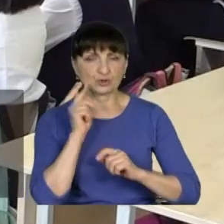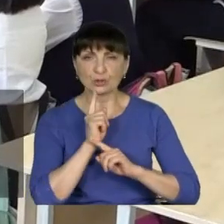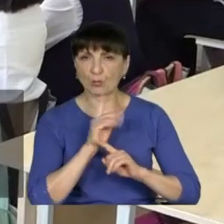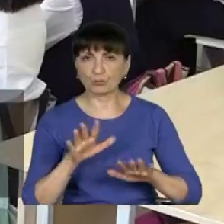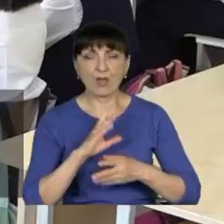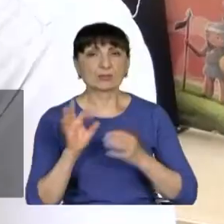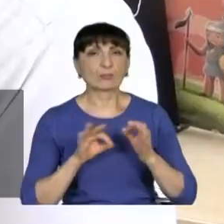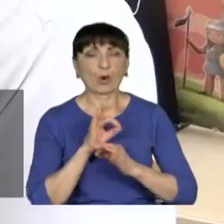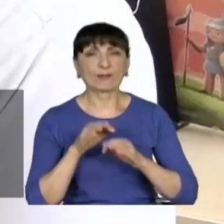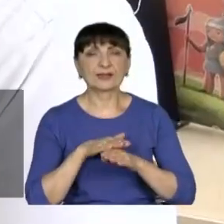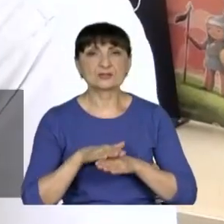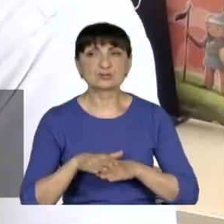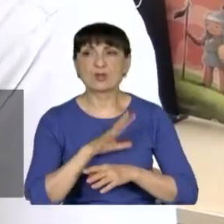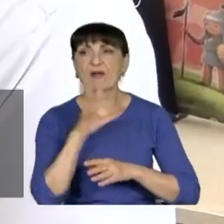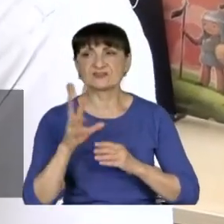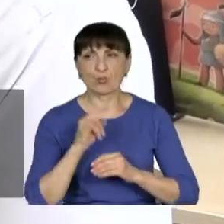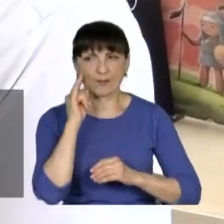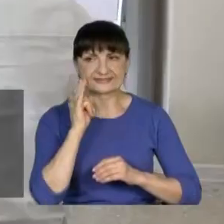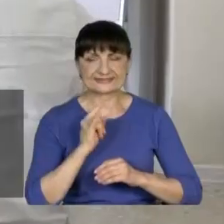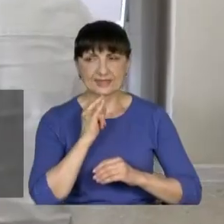этот проект реализуется по всей стране.